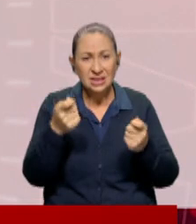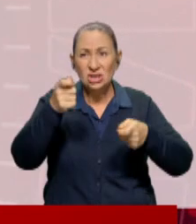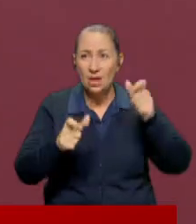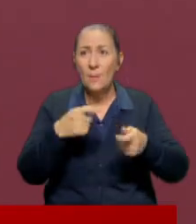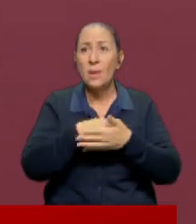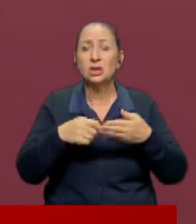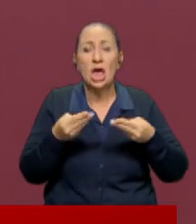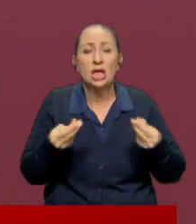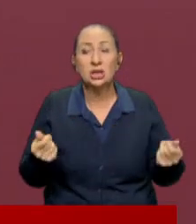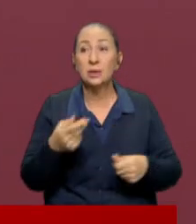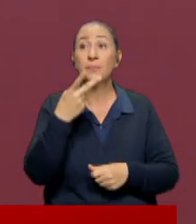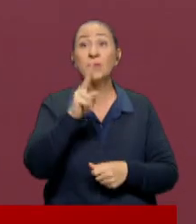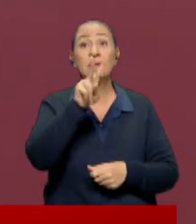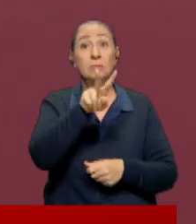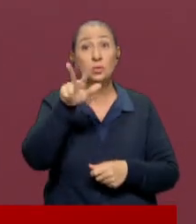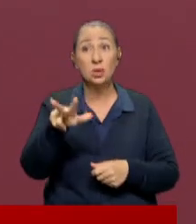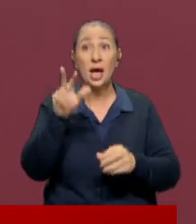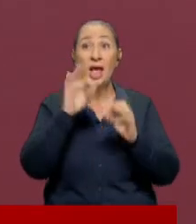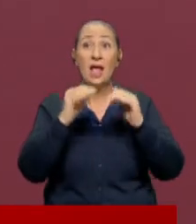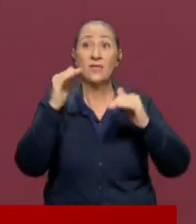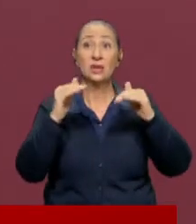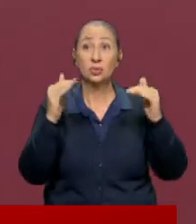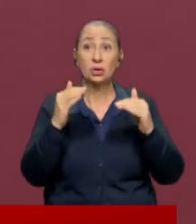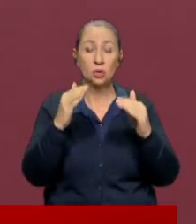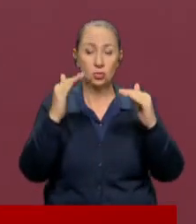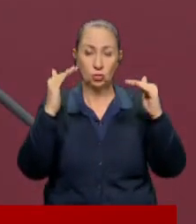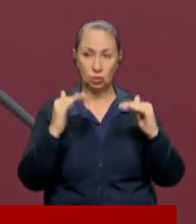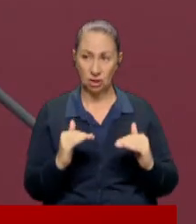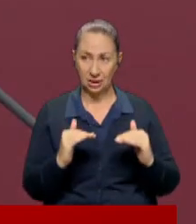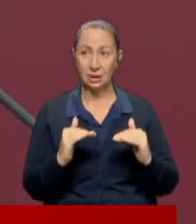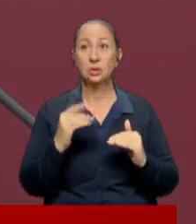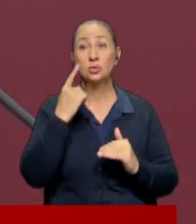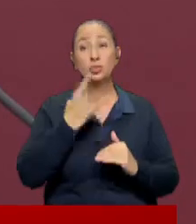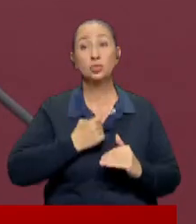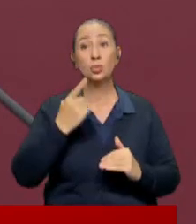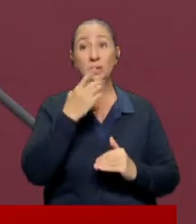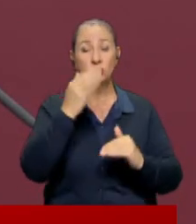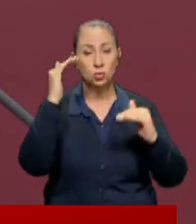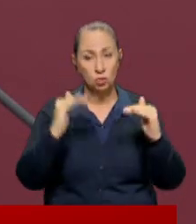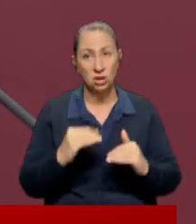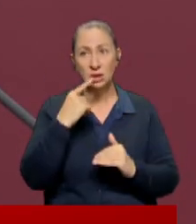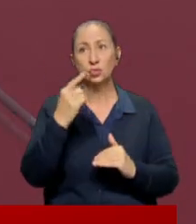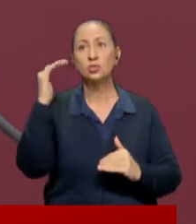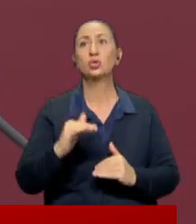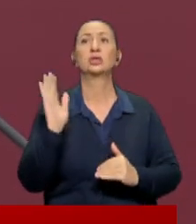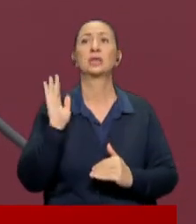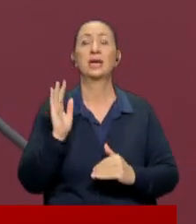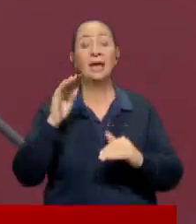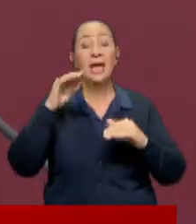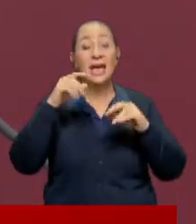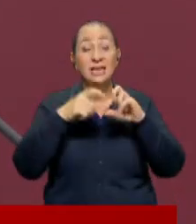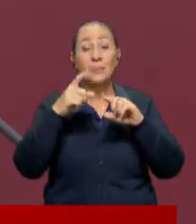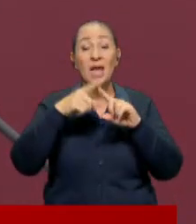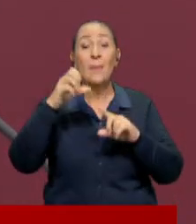devam edecek. 2023'te enflasyon da dizginlenmiş olacak. Cumhurbaşkanımız düşecek diyorsa düşecek. Recep